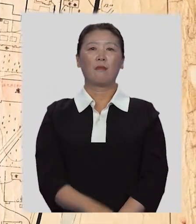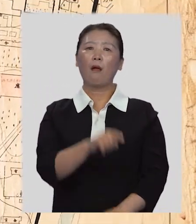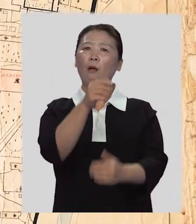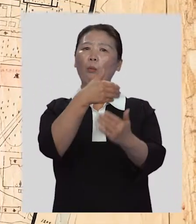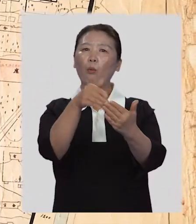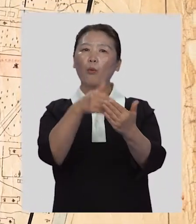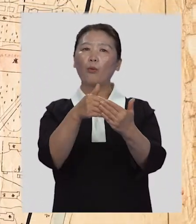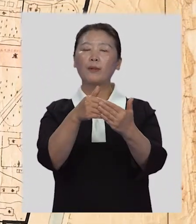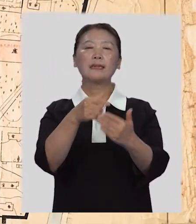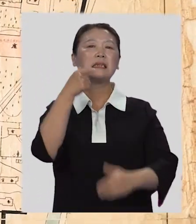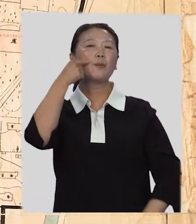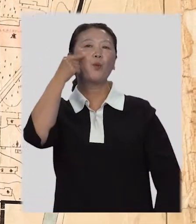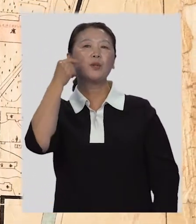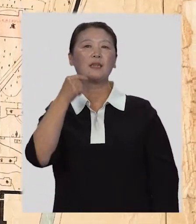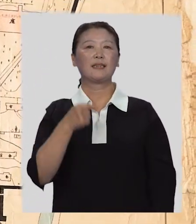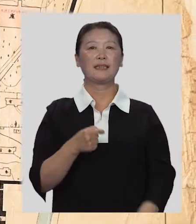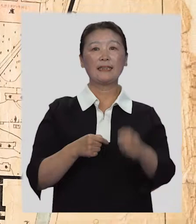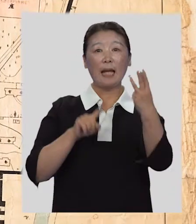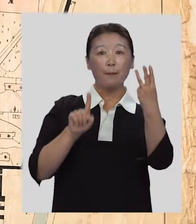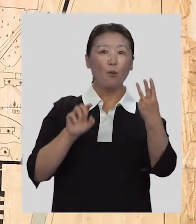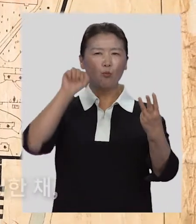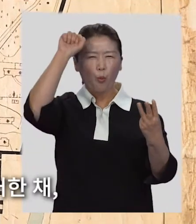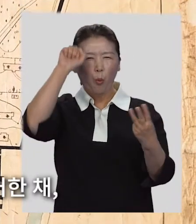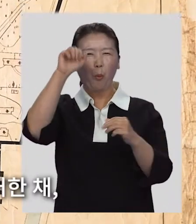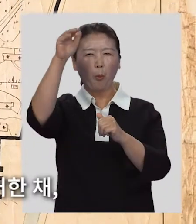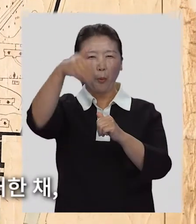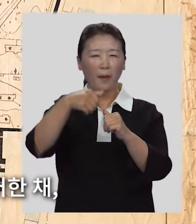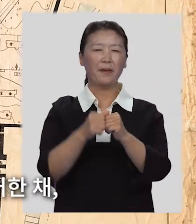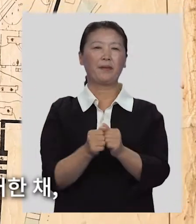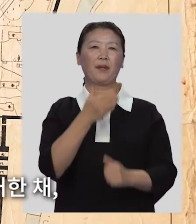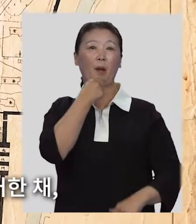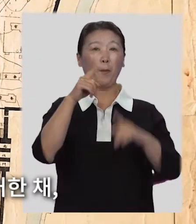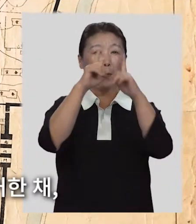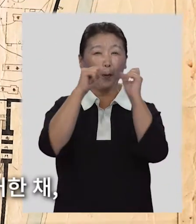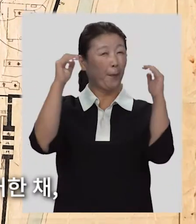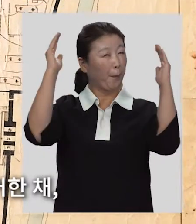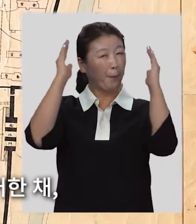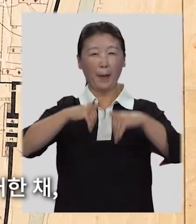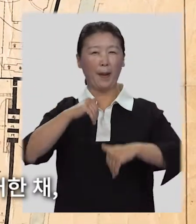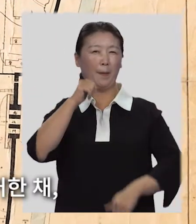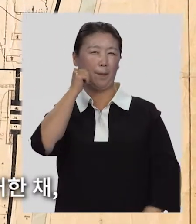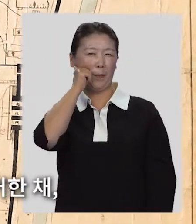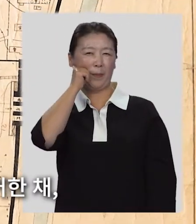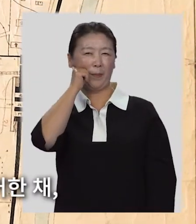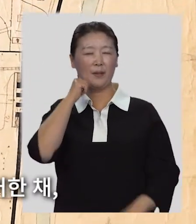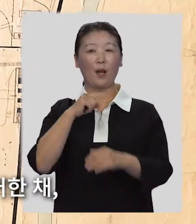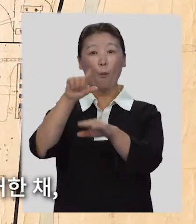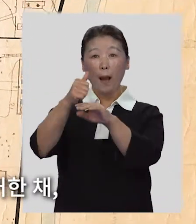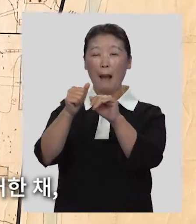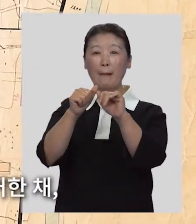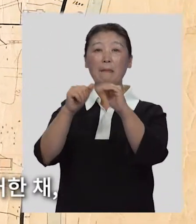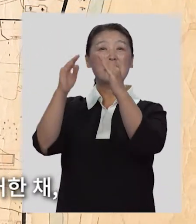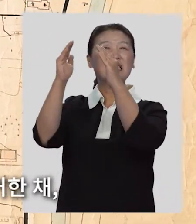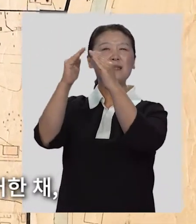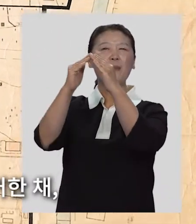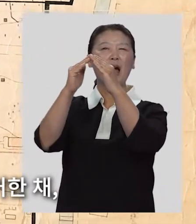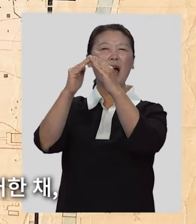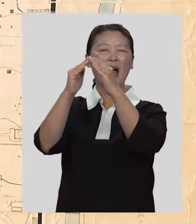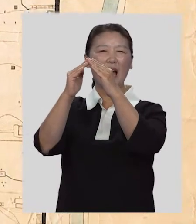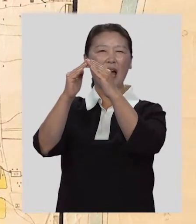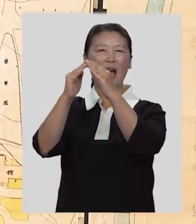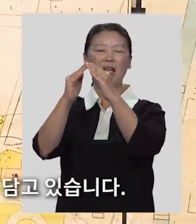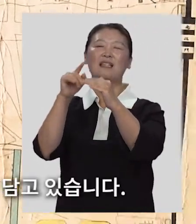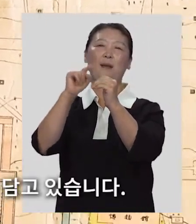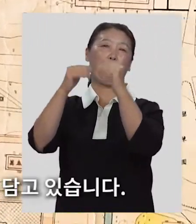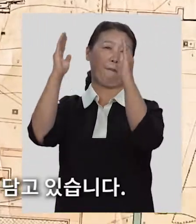이 도면은 일제가 3.1운동 등의 영향으로 경복궁을 완전히 해체하지 못하고 전각만 대대적으로 철거한